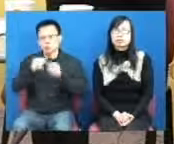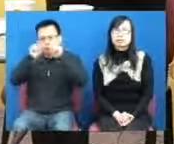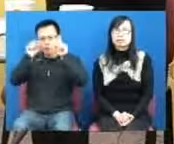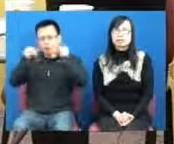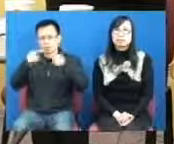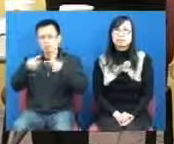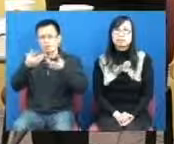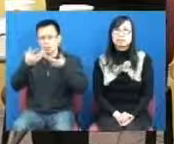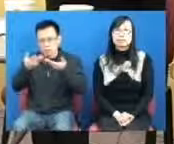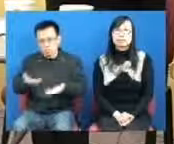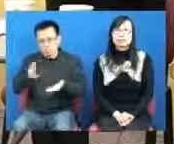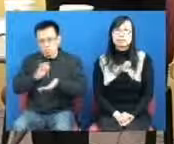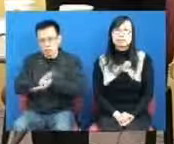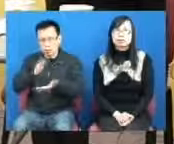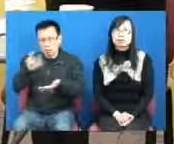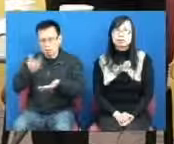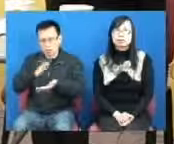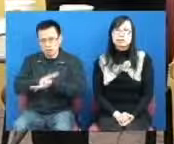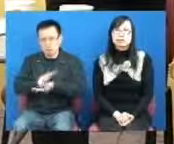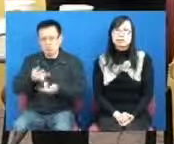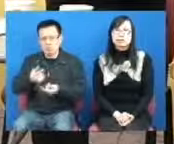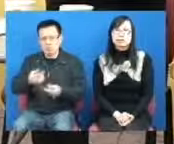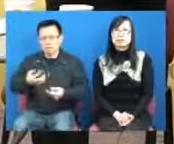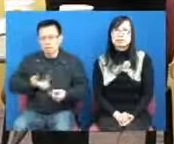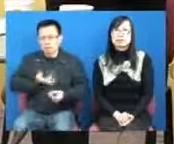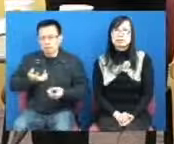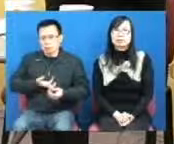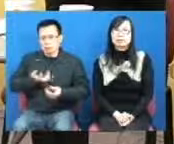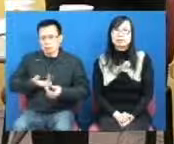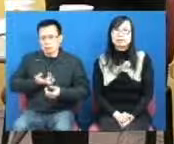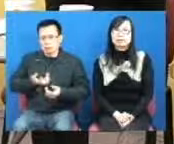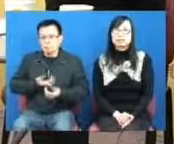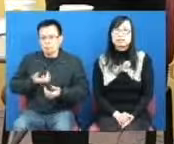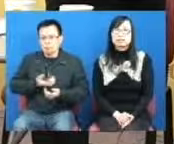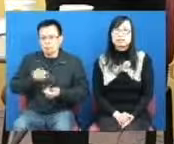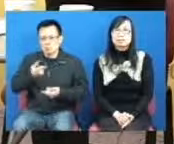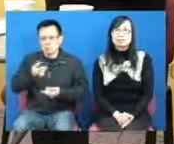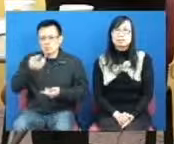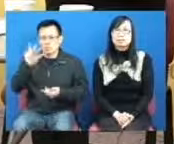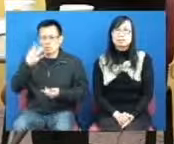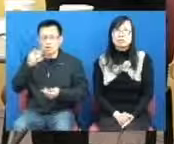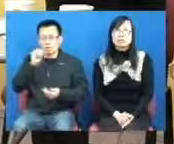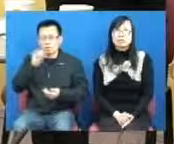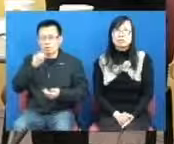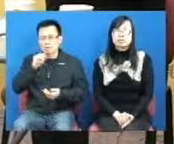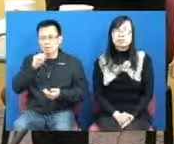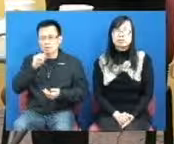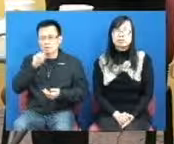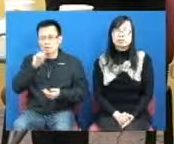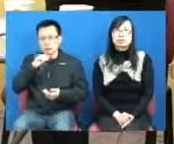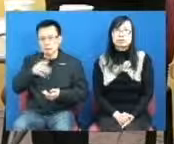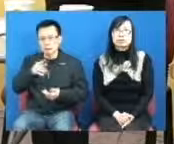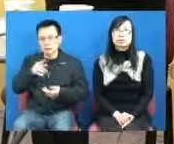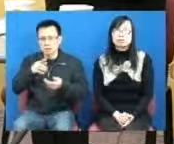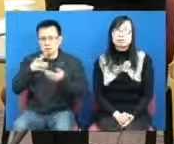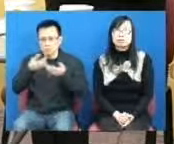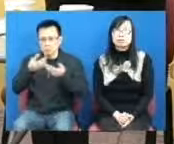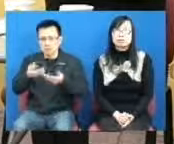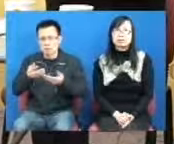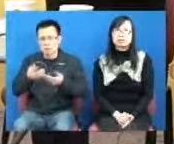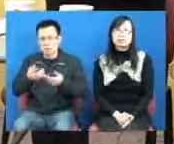我想今年大家最流行的位置剛才說你可能和現在很多人將